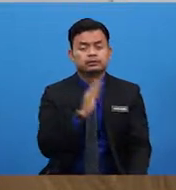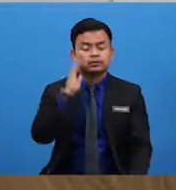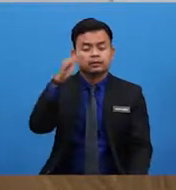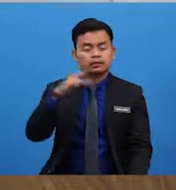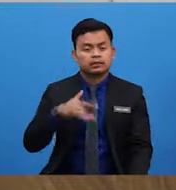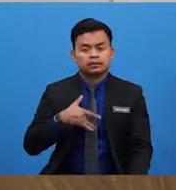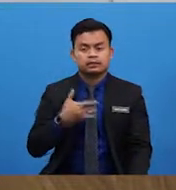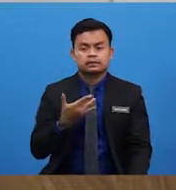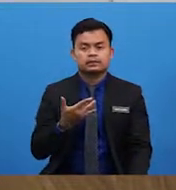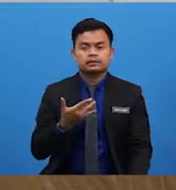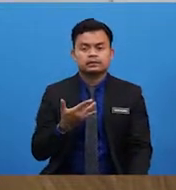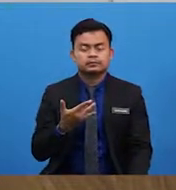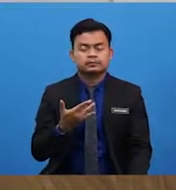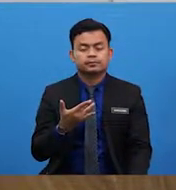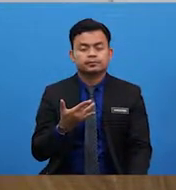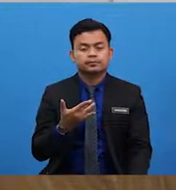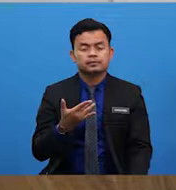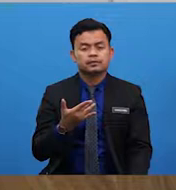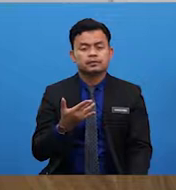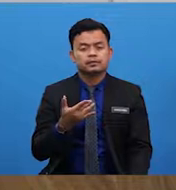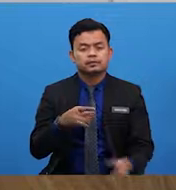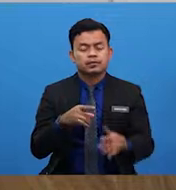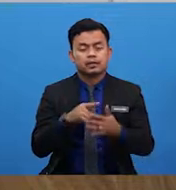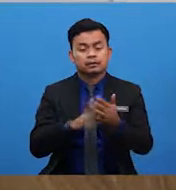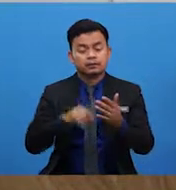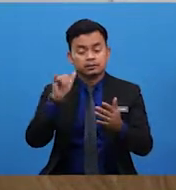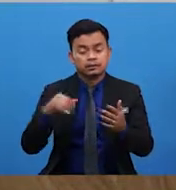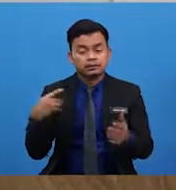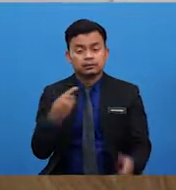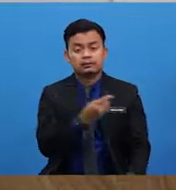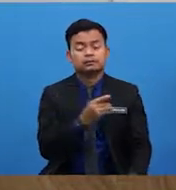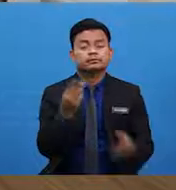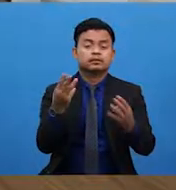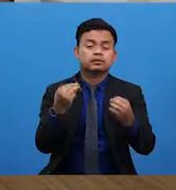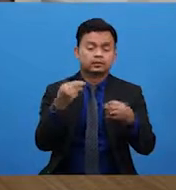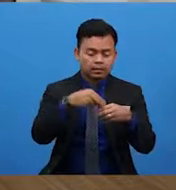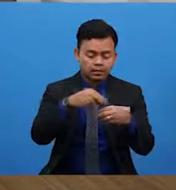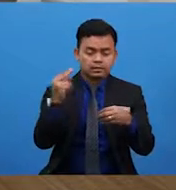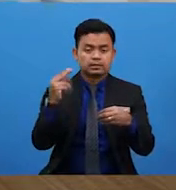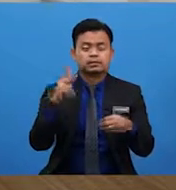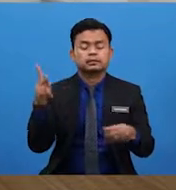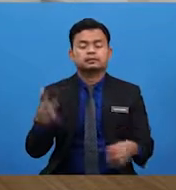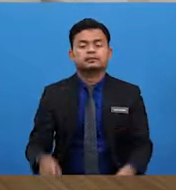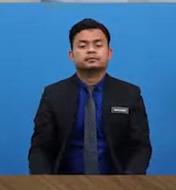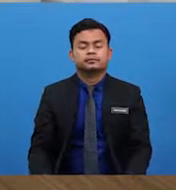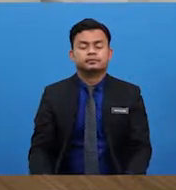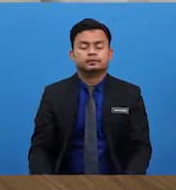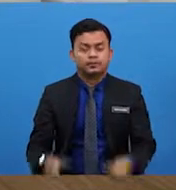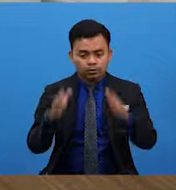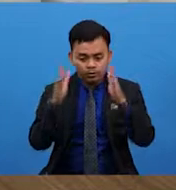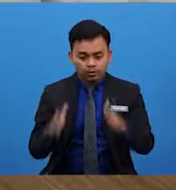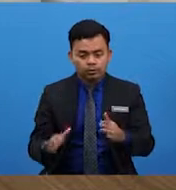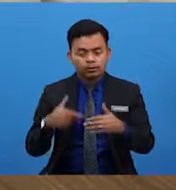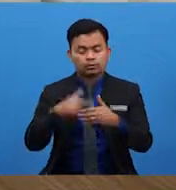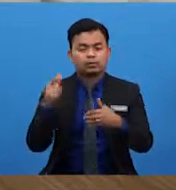yang bagus kepada oceans untuk meminta sesuatu karya itu Jadi mungkin lebih Uraikan